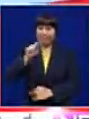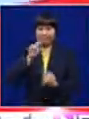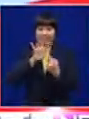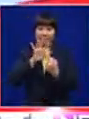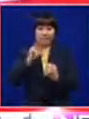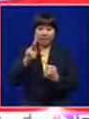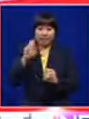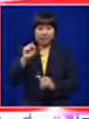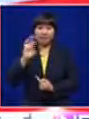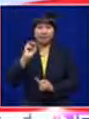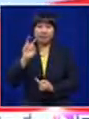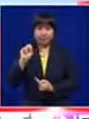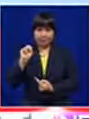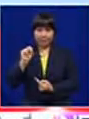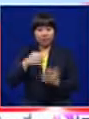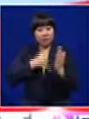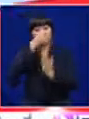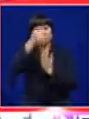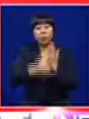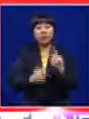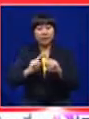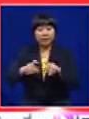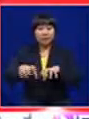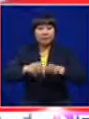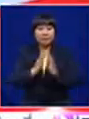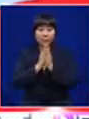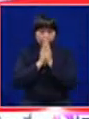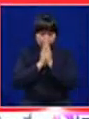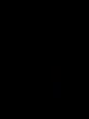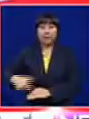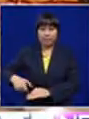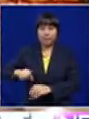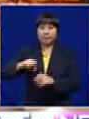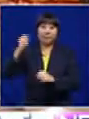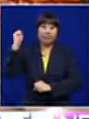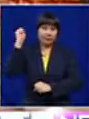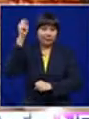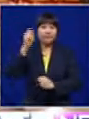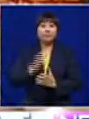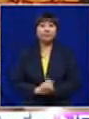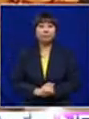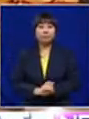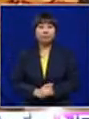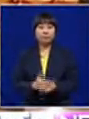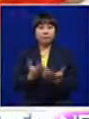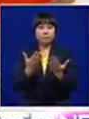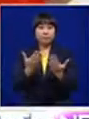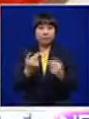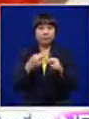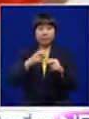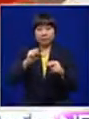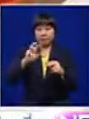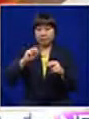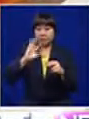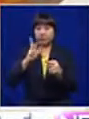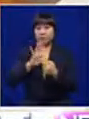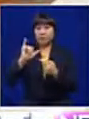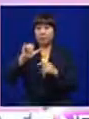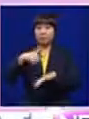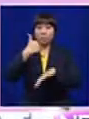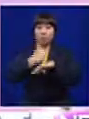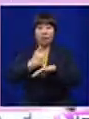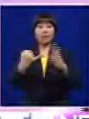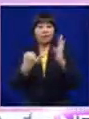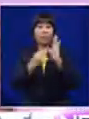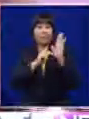ดจัดพิธีบวงสรวงดวงพระวิญญาณสมเด็จพระเจ้าตากสินมหาราชเนื่องในวันสมเด็จนายสมชัยหทยตันติผู้ว่าราชการจังหวัดต